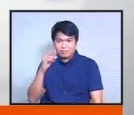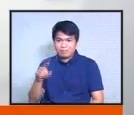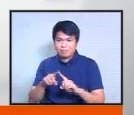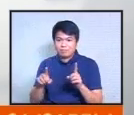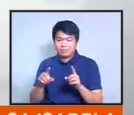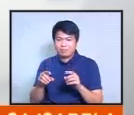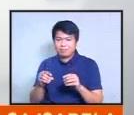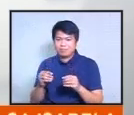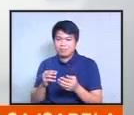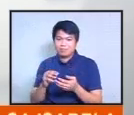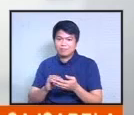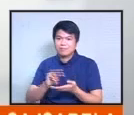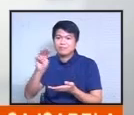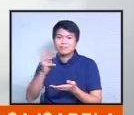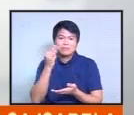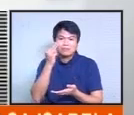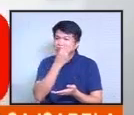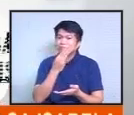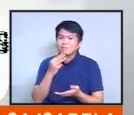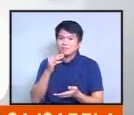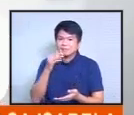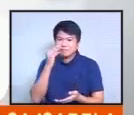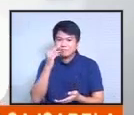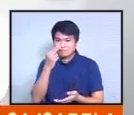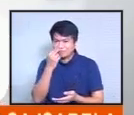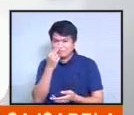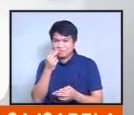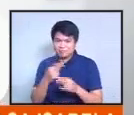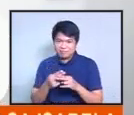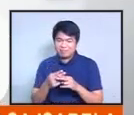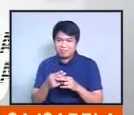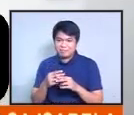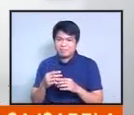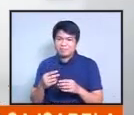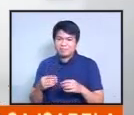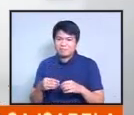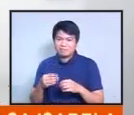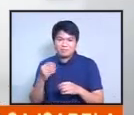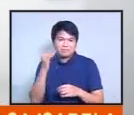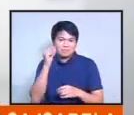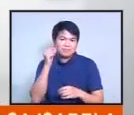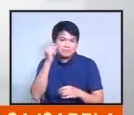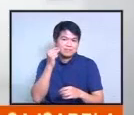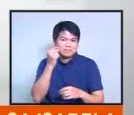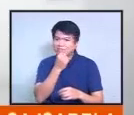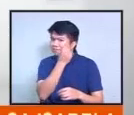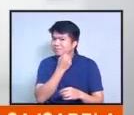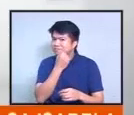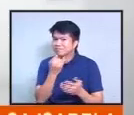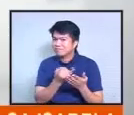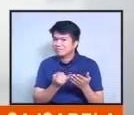ng makeup ng payaso, habang sa isa pang bersyon nilagyan ng drawing sa kanyang pisngi. Hirit ni